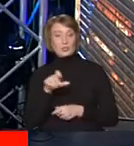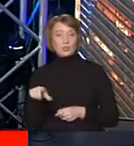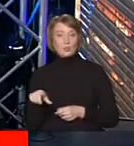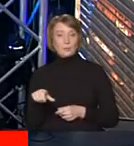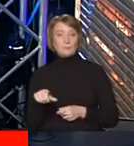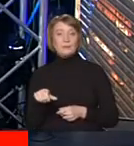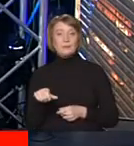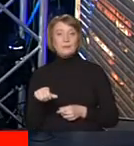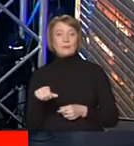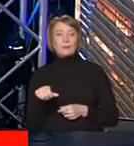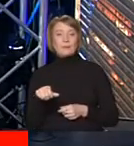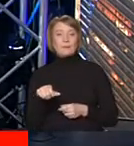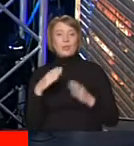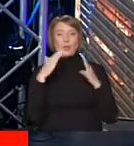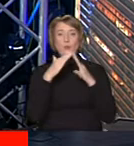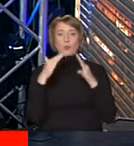наприклад,